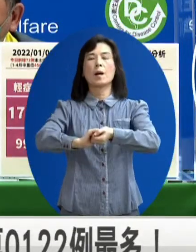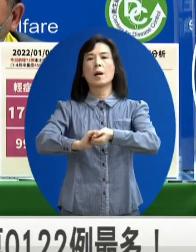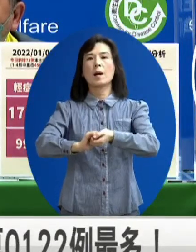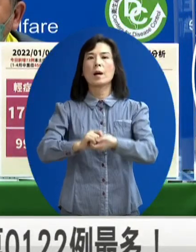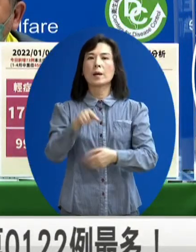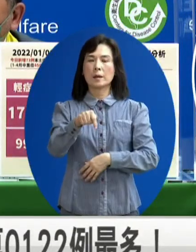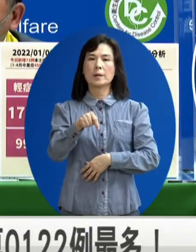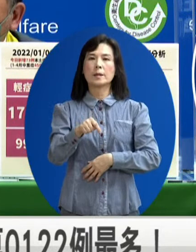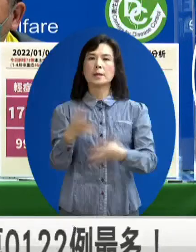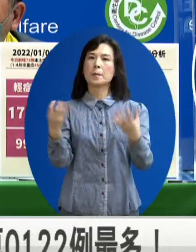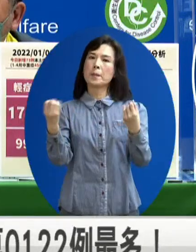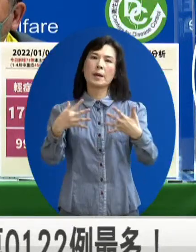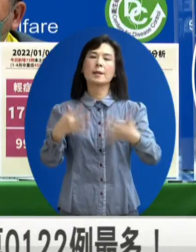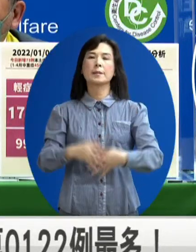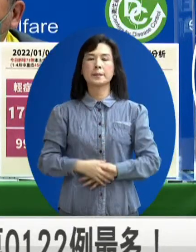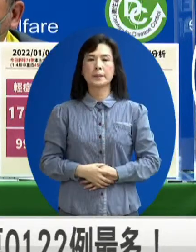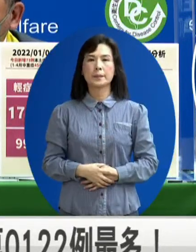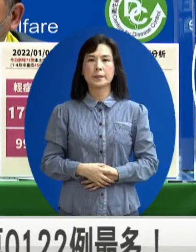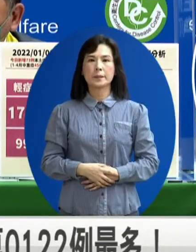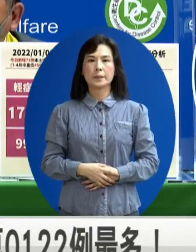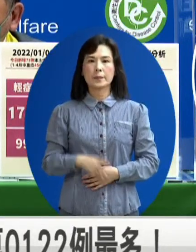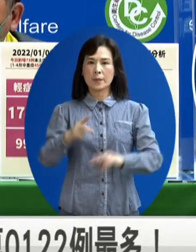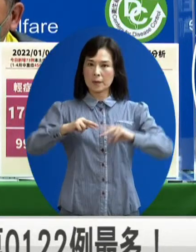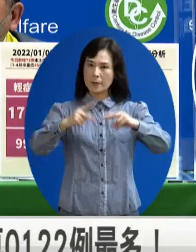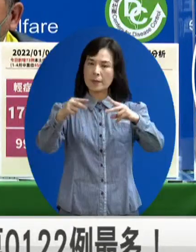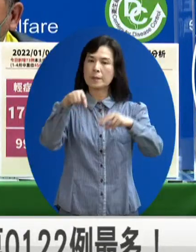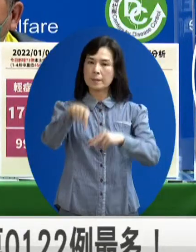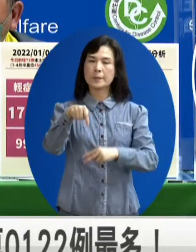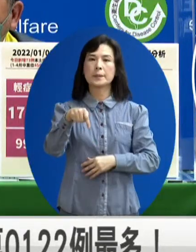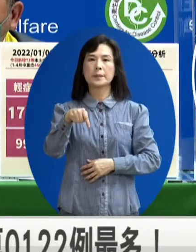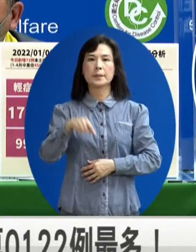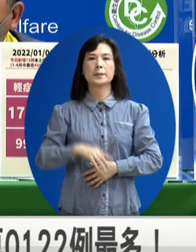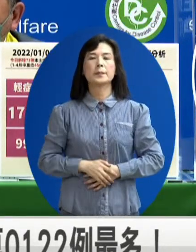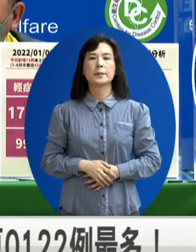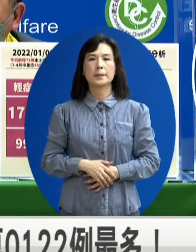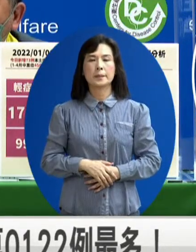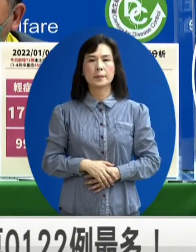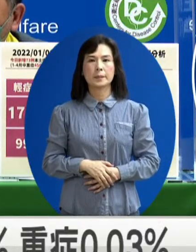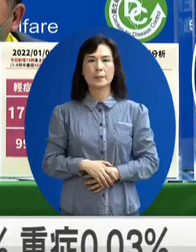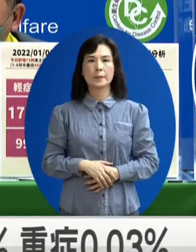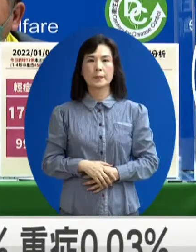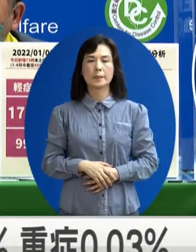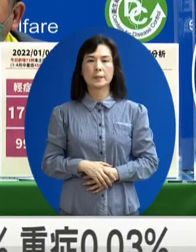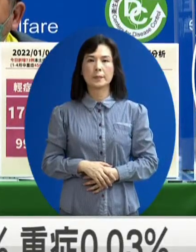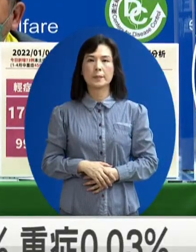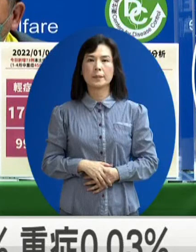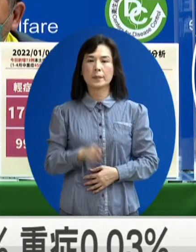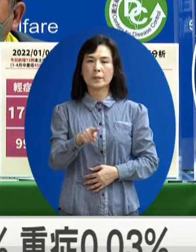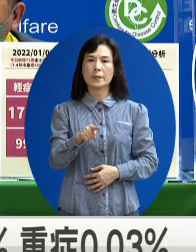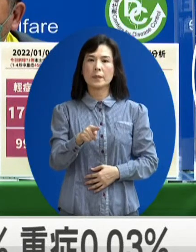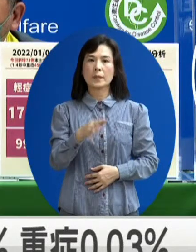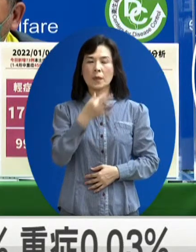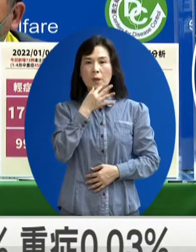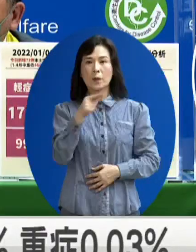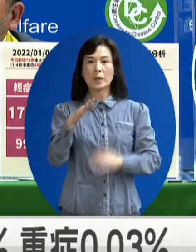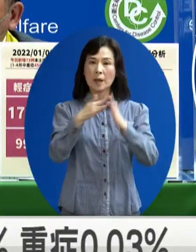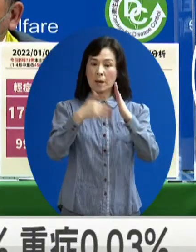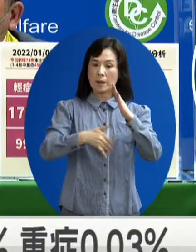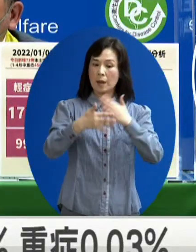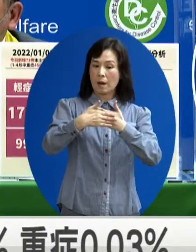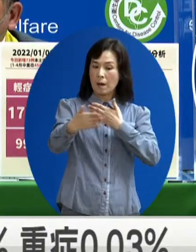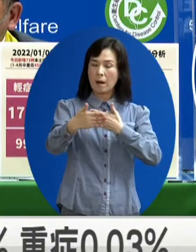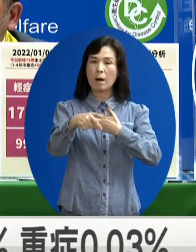是相对的是没有疑义，好，所以我们修订的这样的一个病例的定义，那也避免这些在居家隔